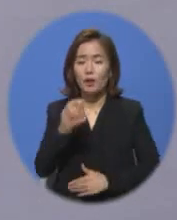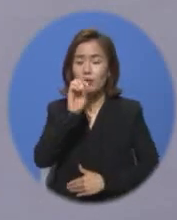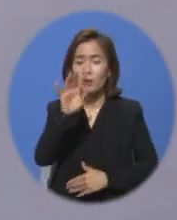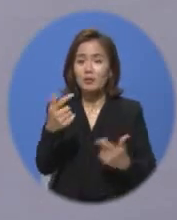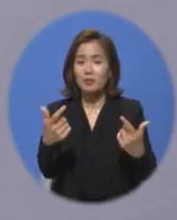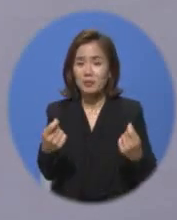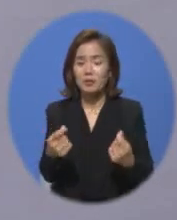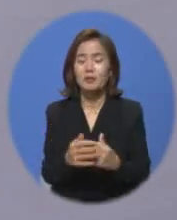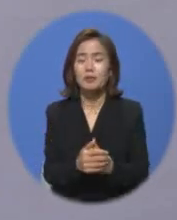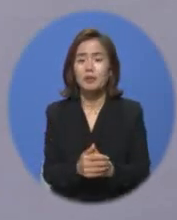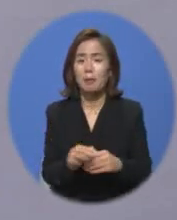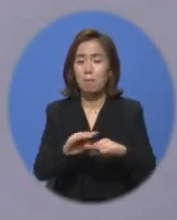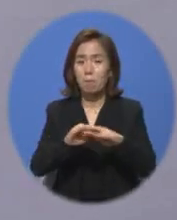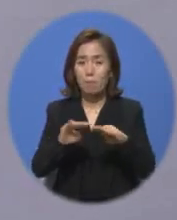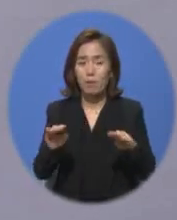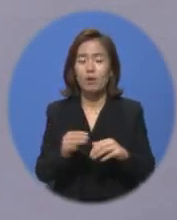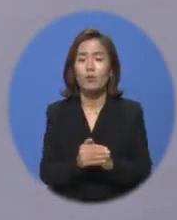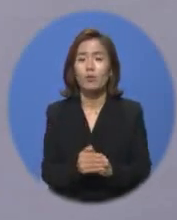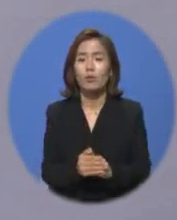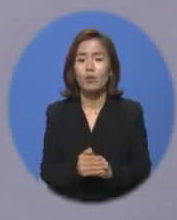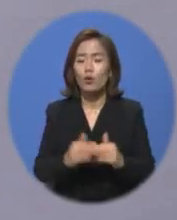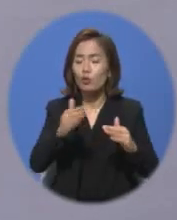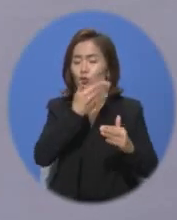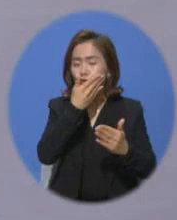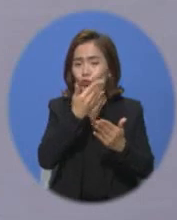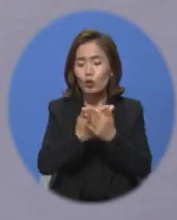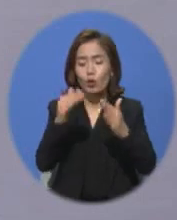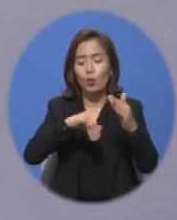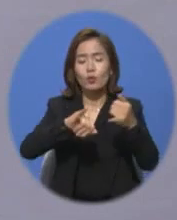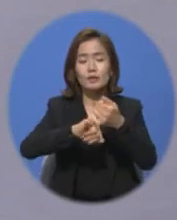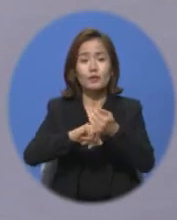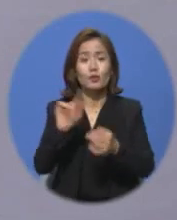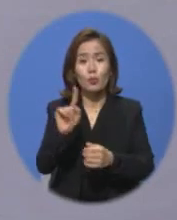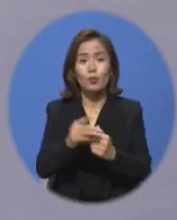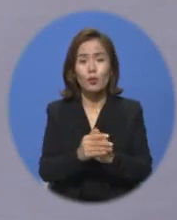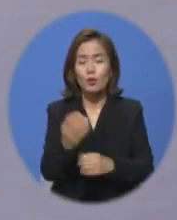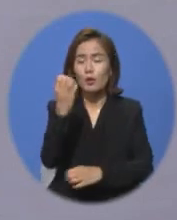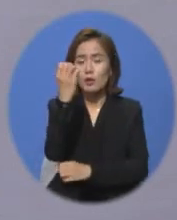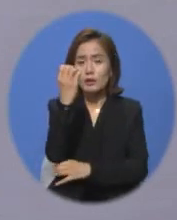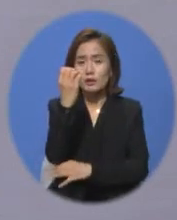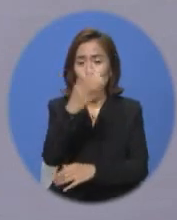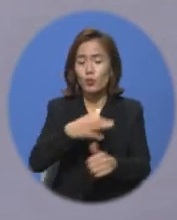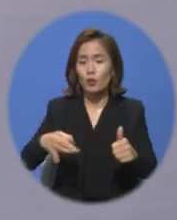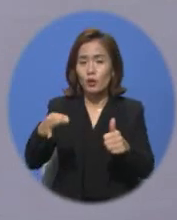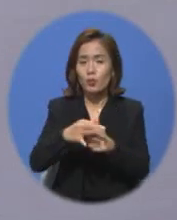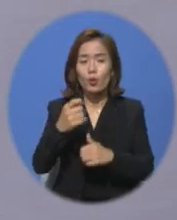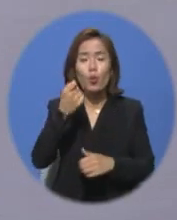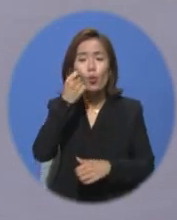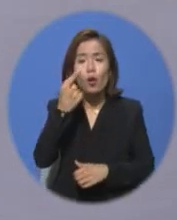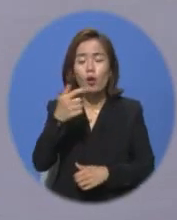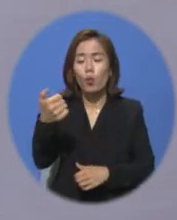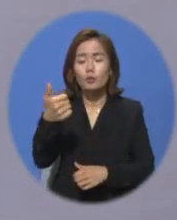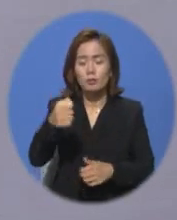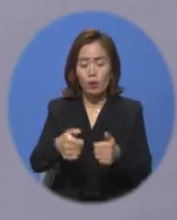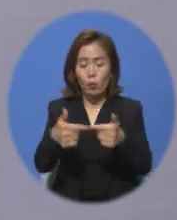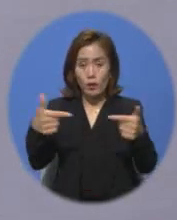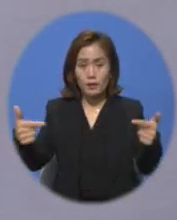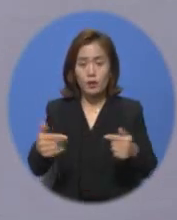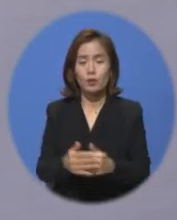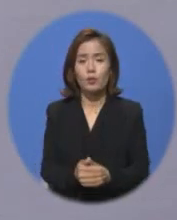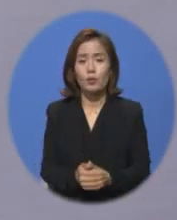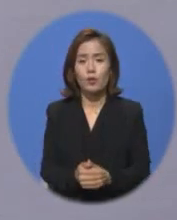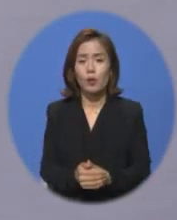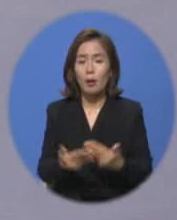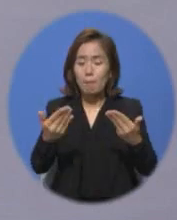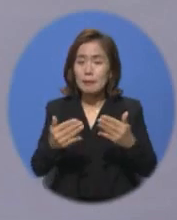하겠습니다 .제가가장 중요하게생각하는공약은기본 연금을월50만원